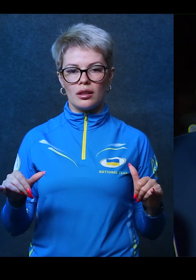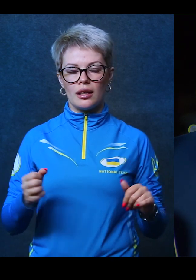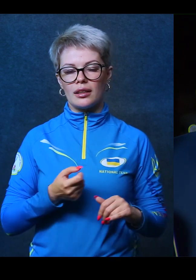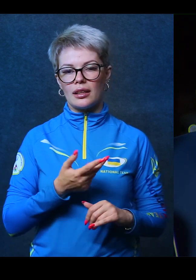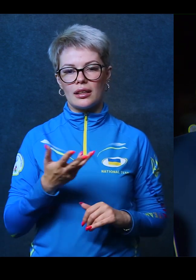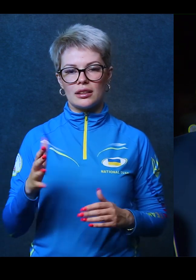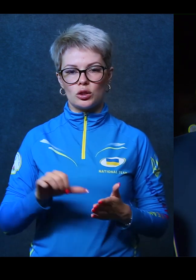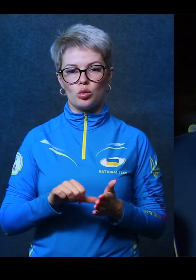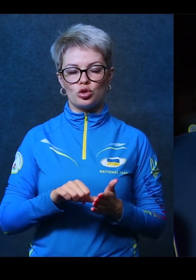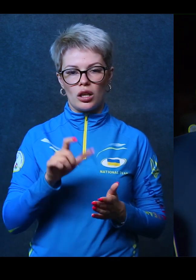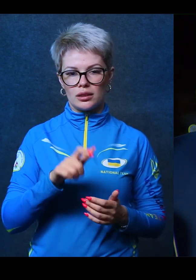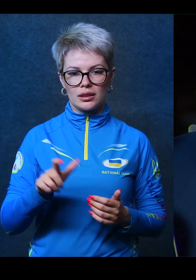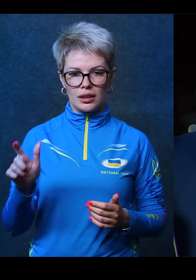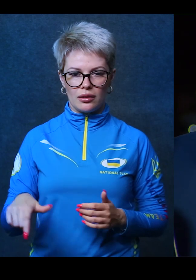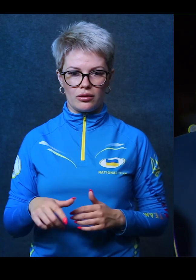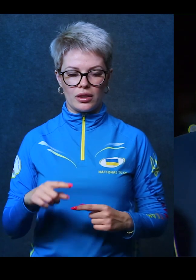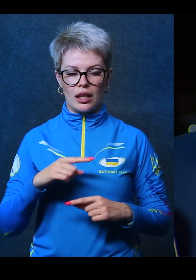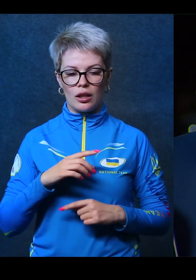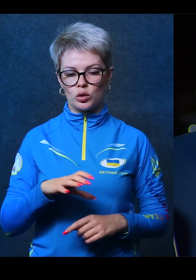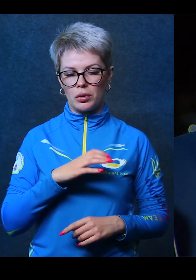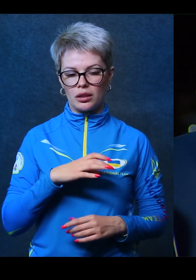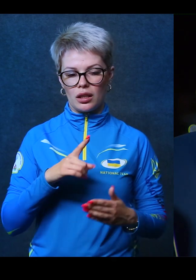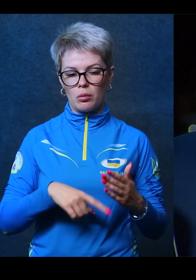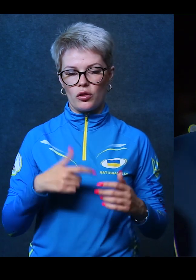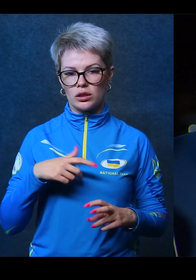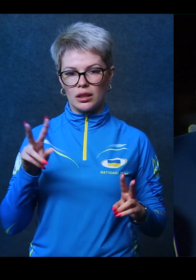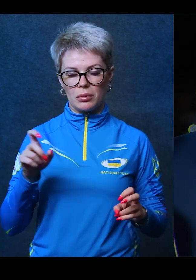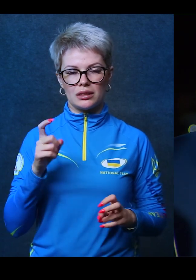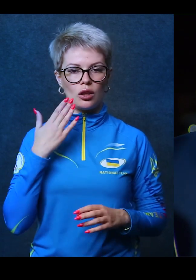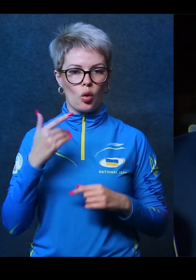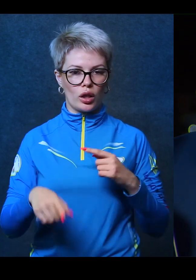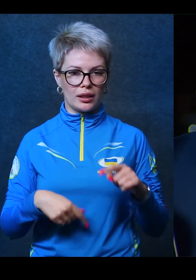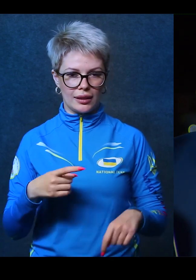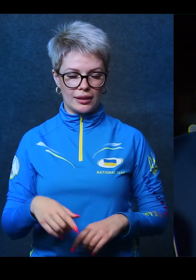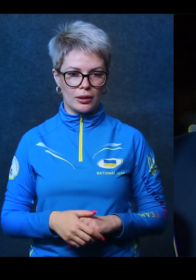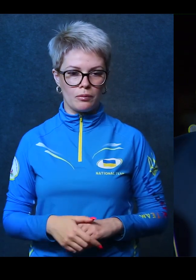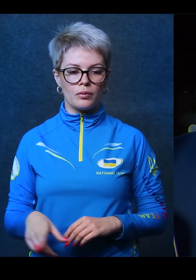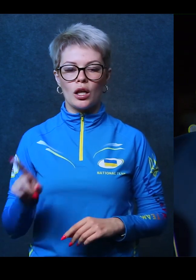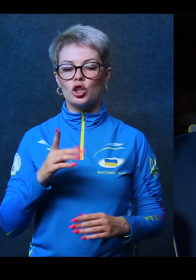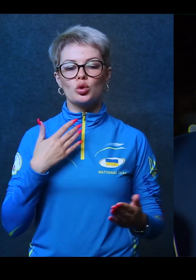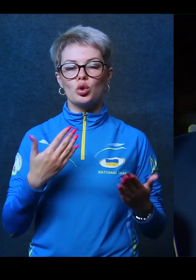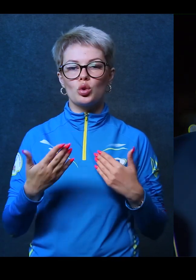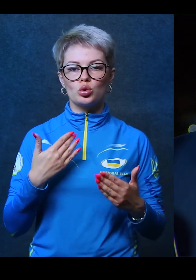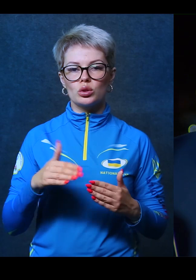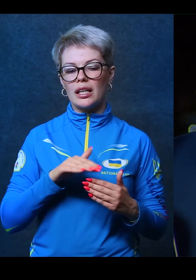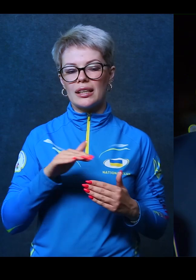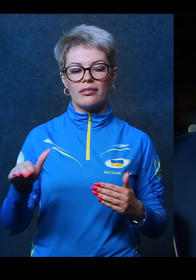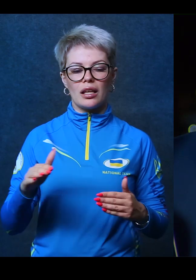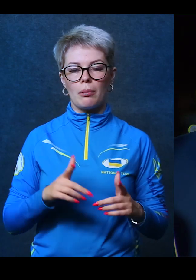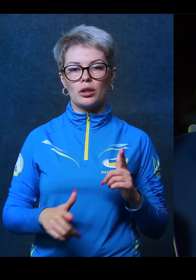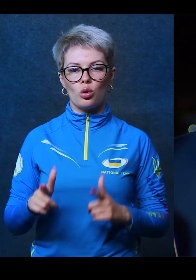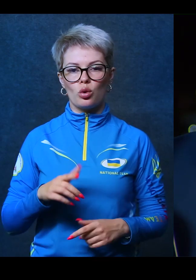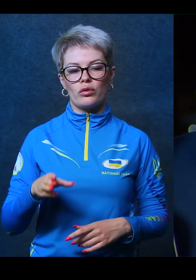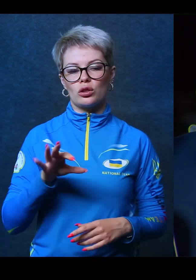збільшилась кількість учасників фінальної спартакіади «Повір у себе» з легкої атлетики. Що стосується рівня підготовки,